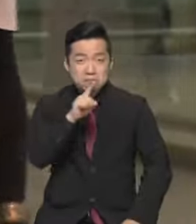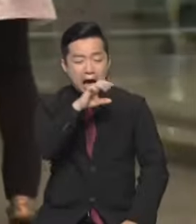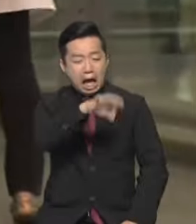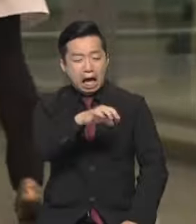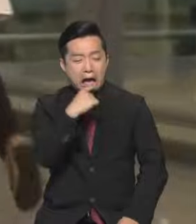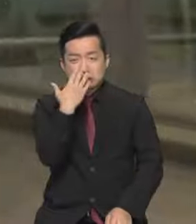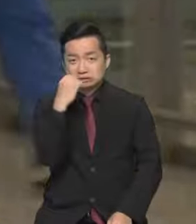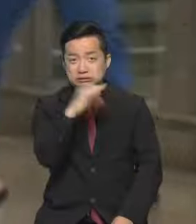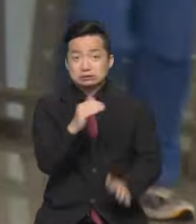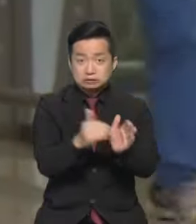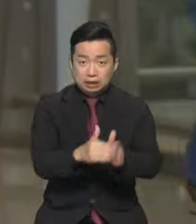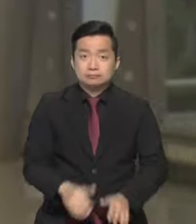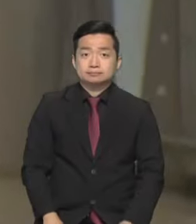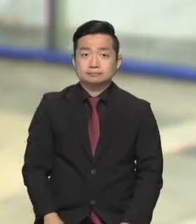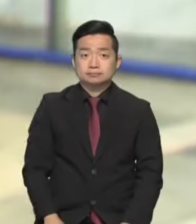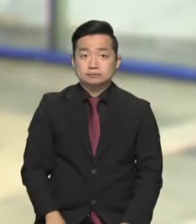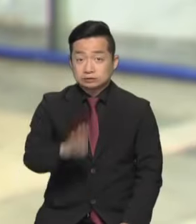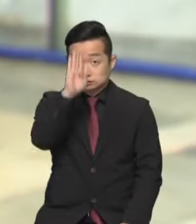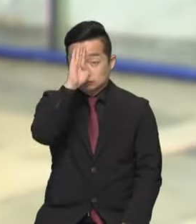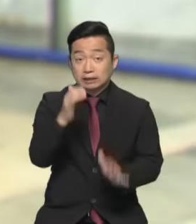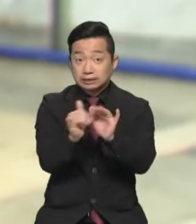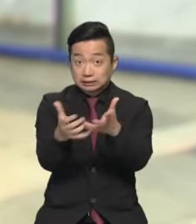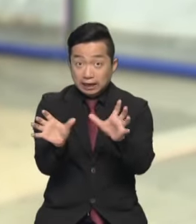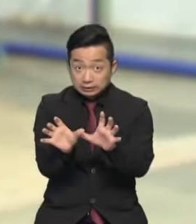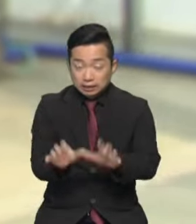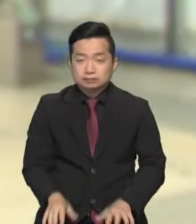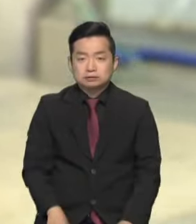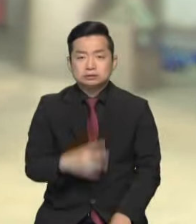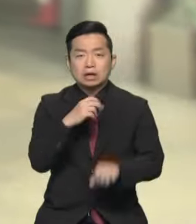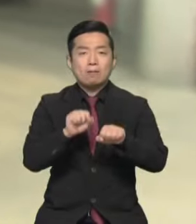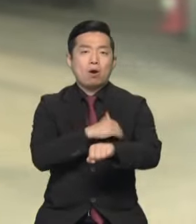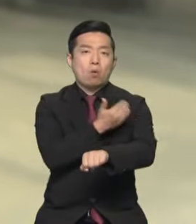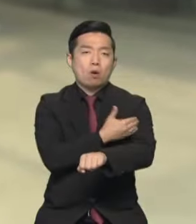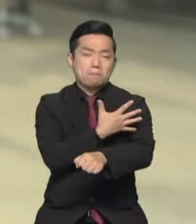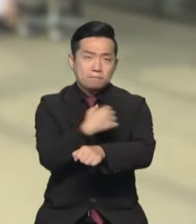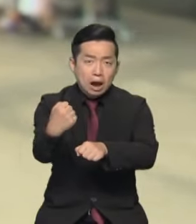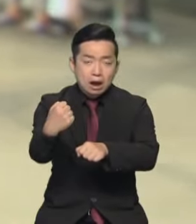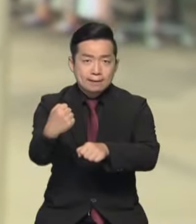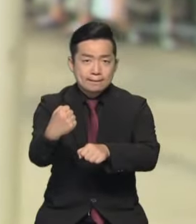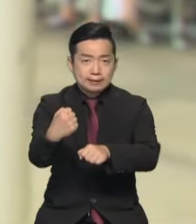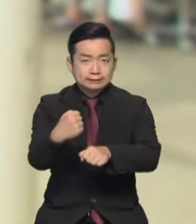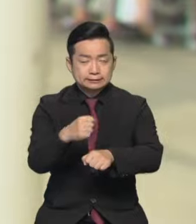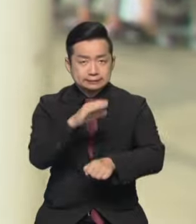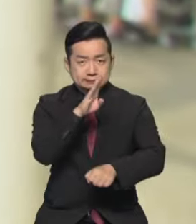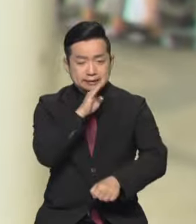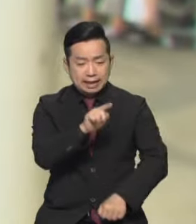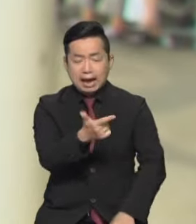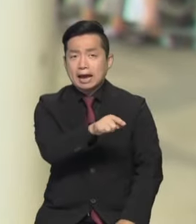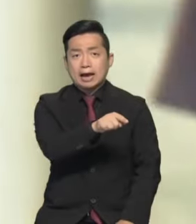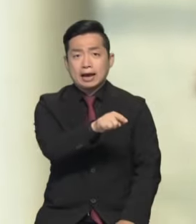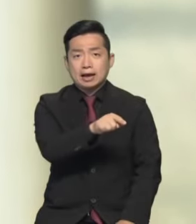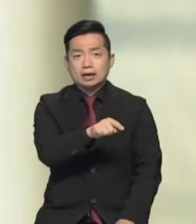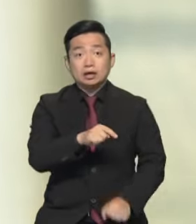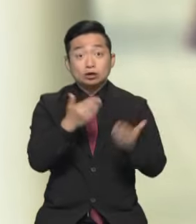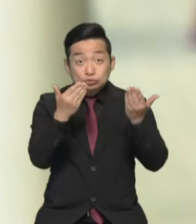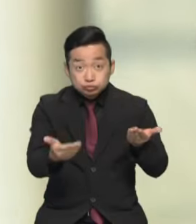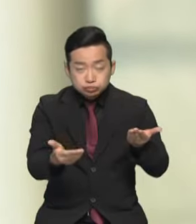걸로 알려졌습니다. 환자단체 역시 환자 생명권을 박탈하는 비인도적 결정이라며 휴진 철회를